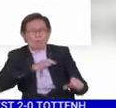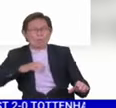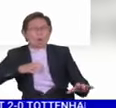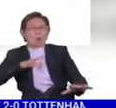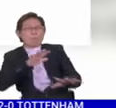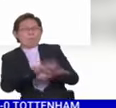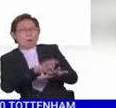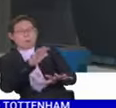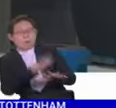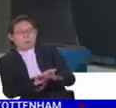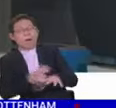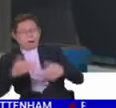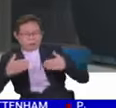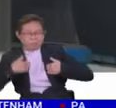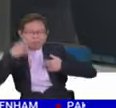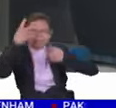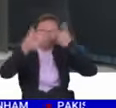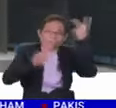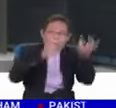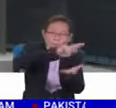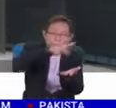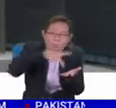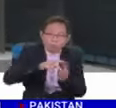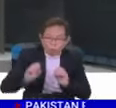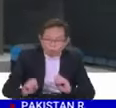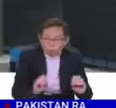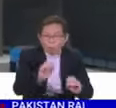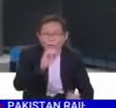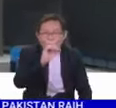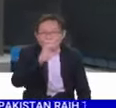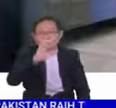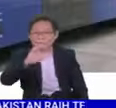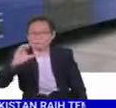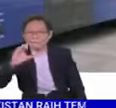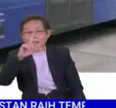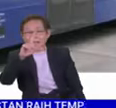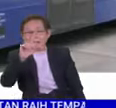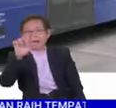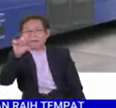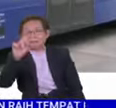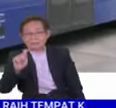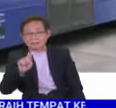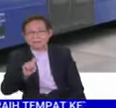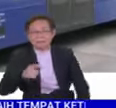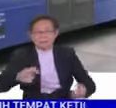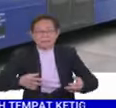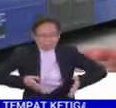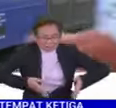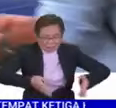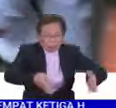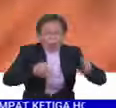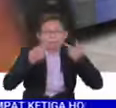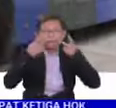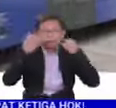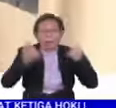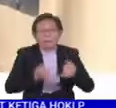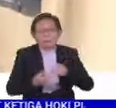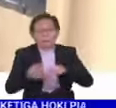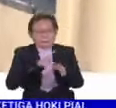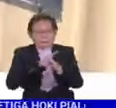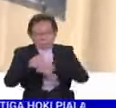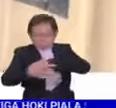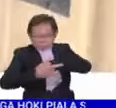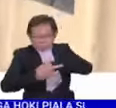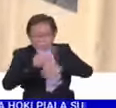tinggi. Beliau mengadakan lawatan di Pusat Operasi OCC LRT Laluan Kelana Jaya selepas pakar teknikal